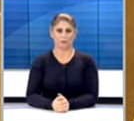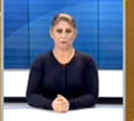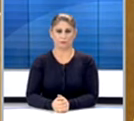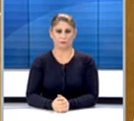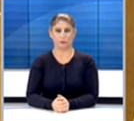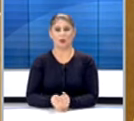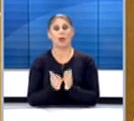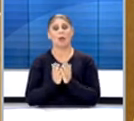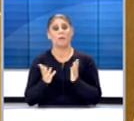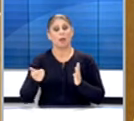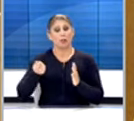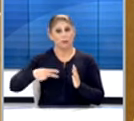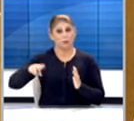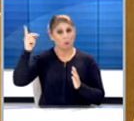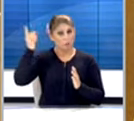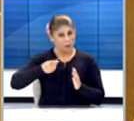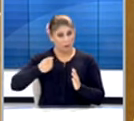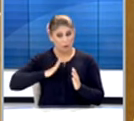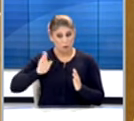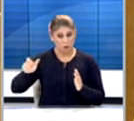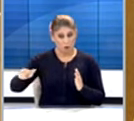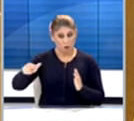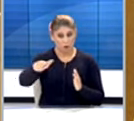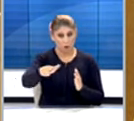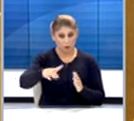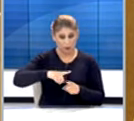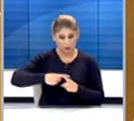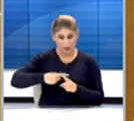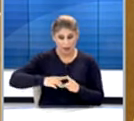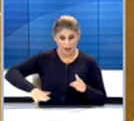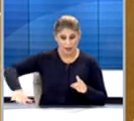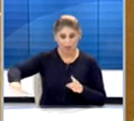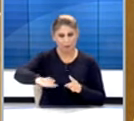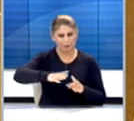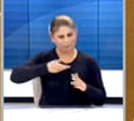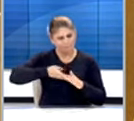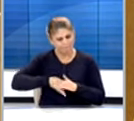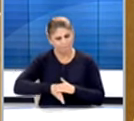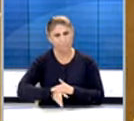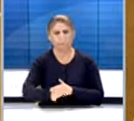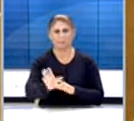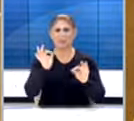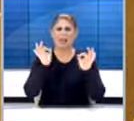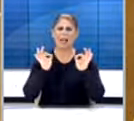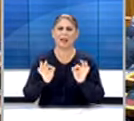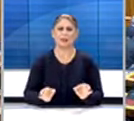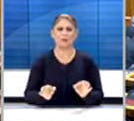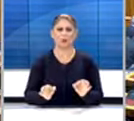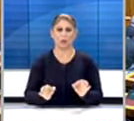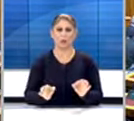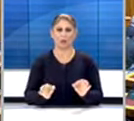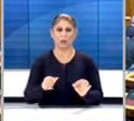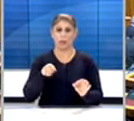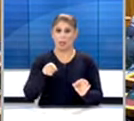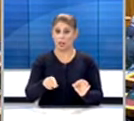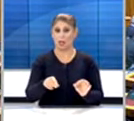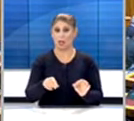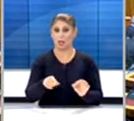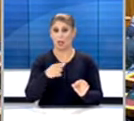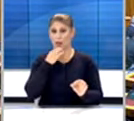Μεγάλη πλειοψηφία των πολιτών μας δηλαδή έχει βιώσει ακριβώς αυτό